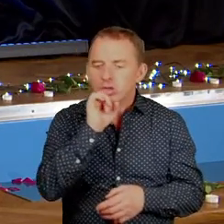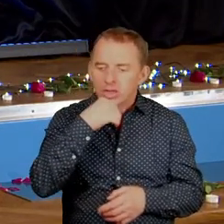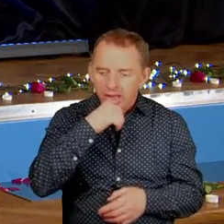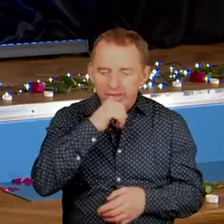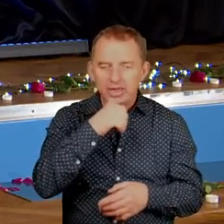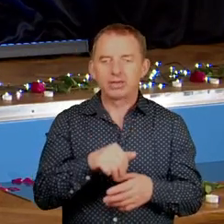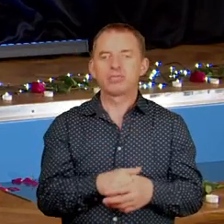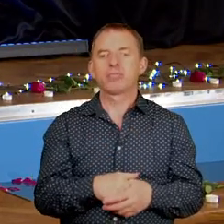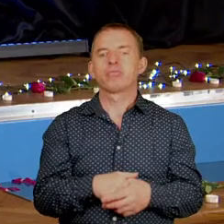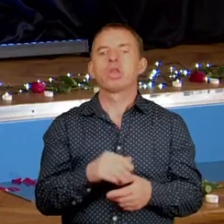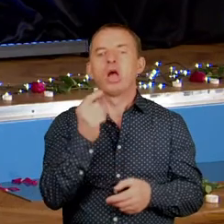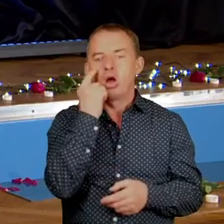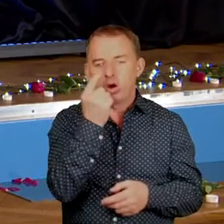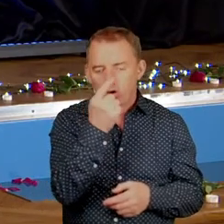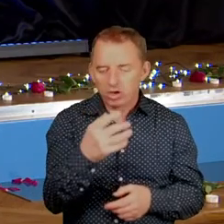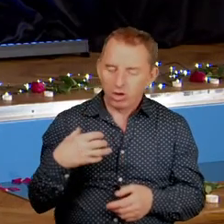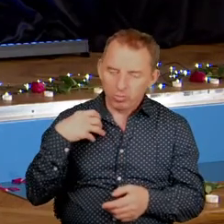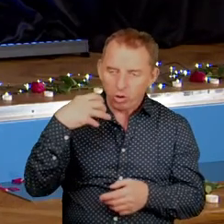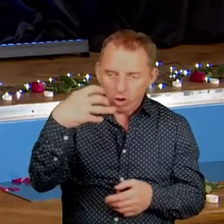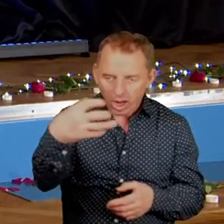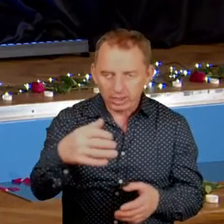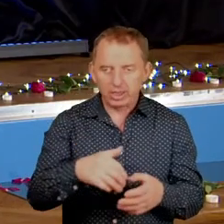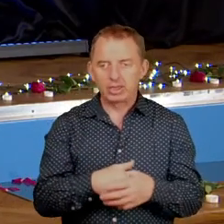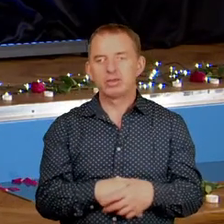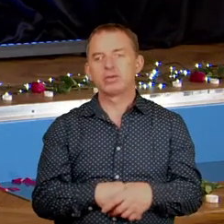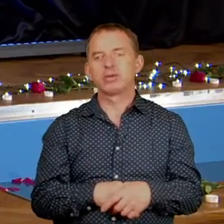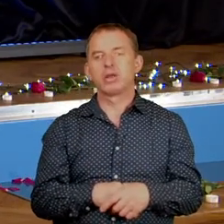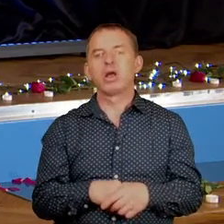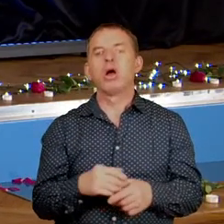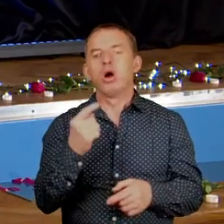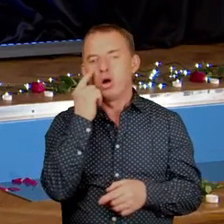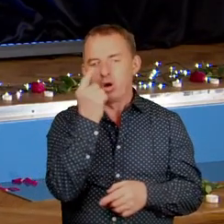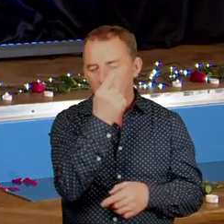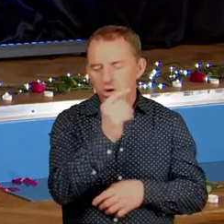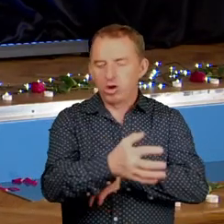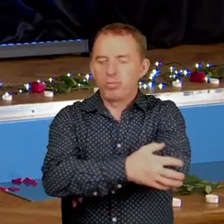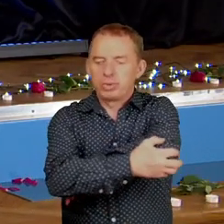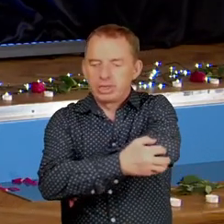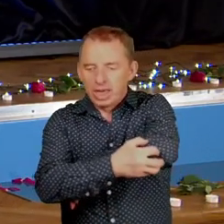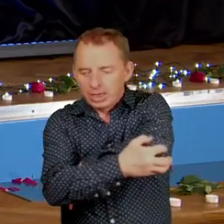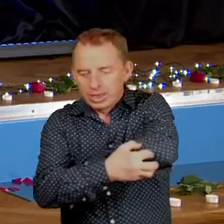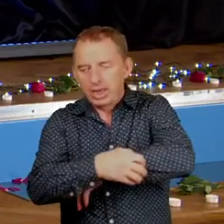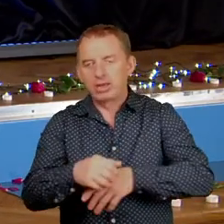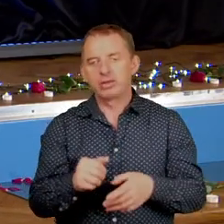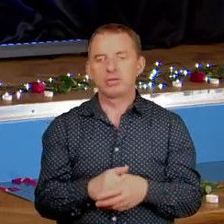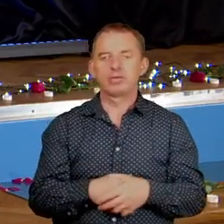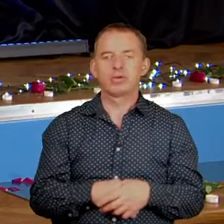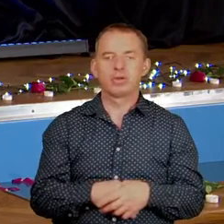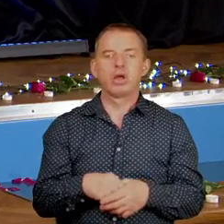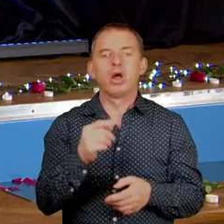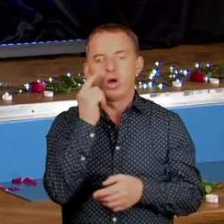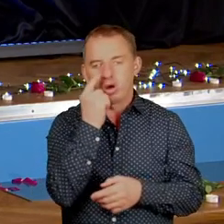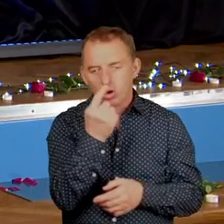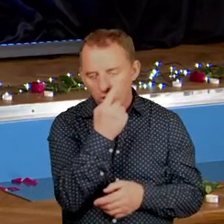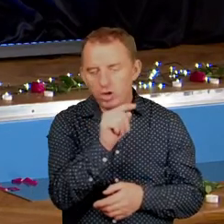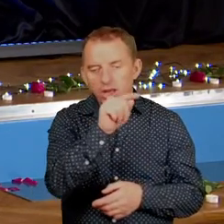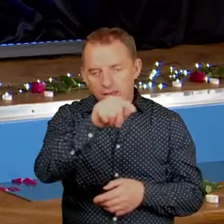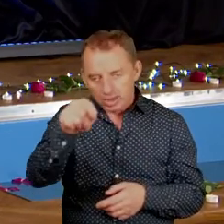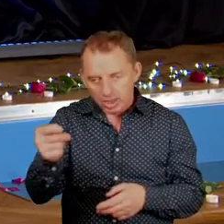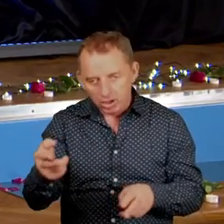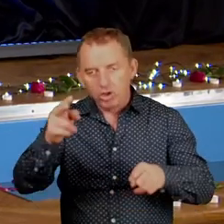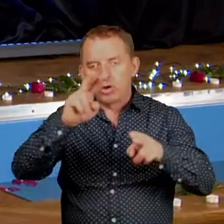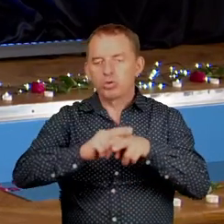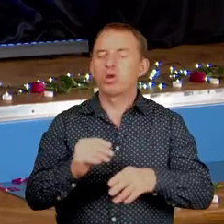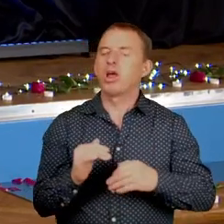of the rich, oko bogatych, and the eyes of the poor, i oko biednych, the eyes of the educated, oko tych, którzy są